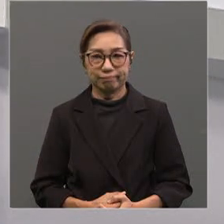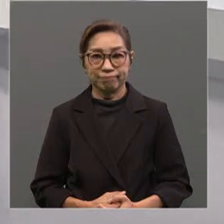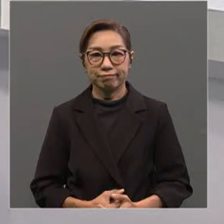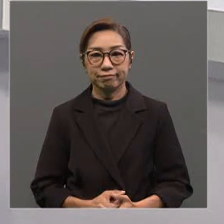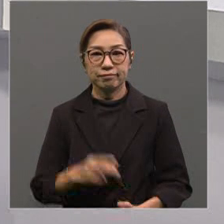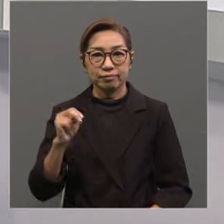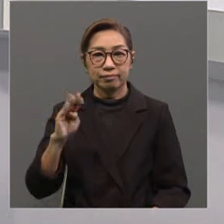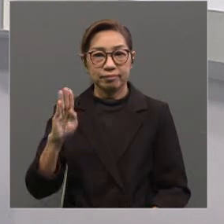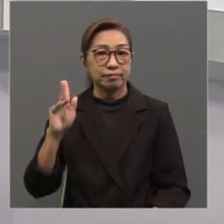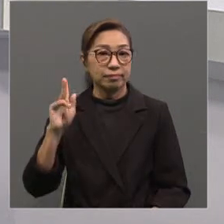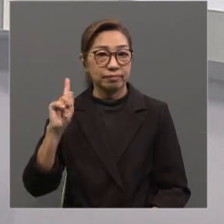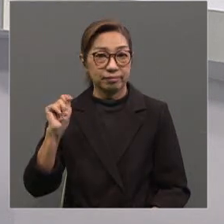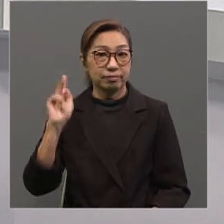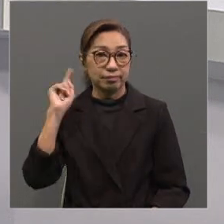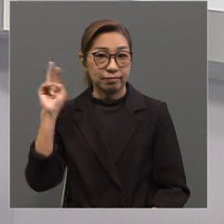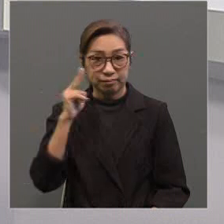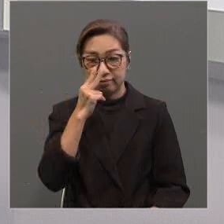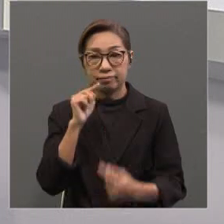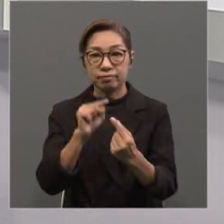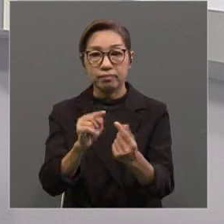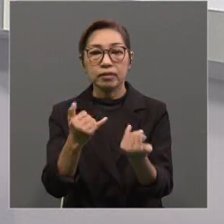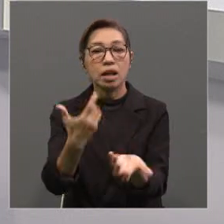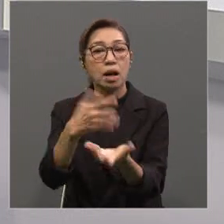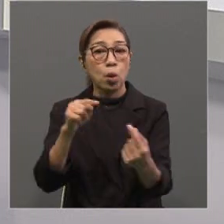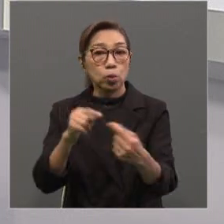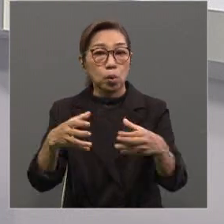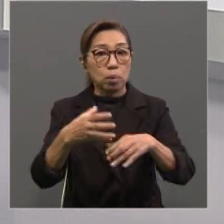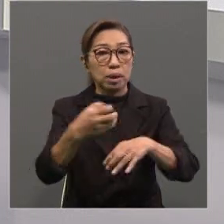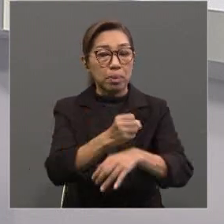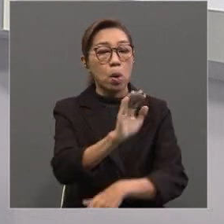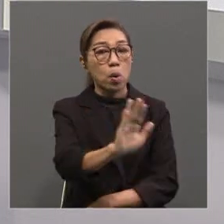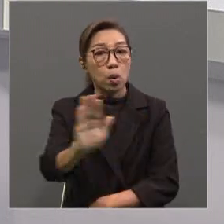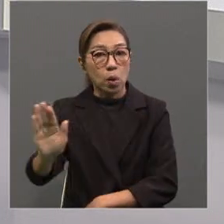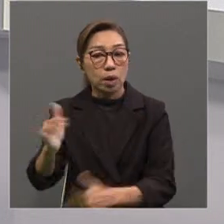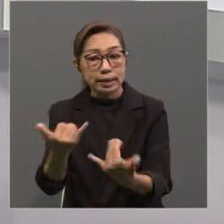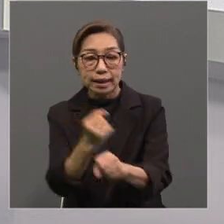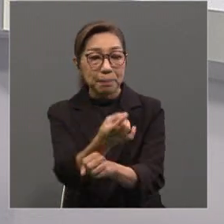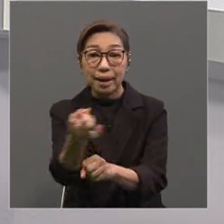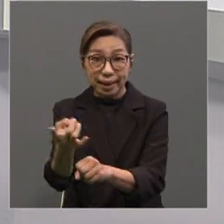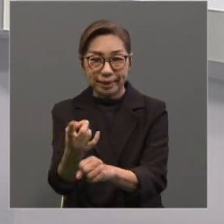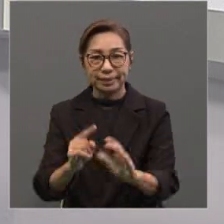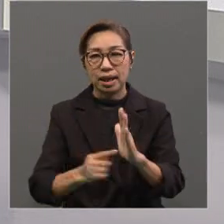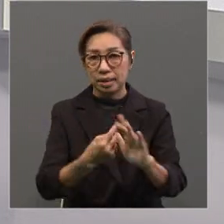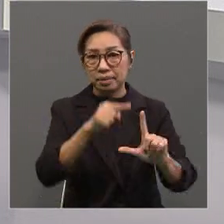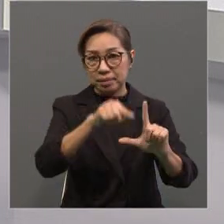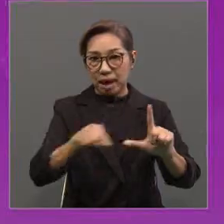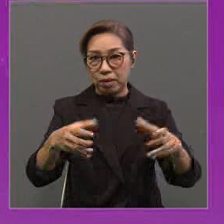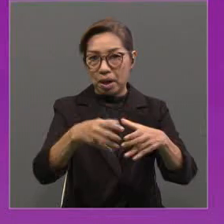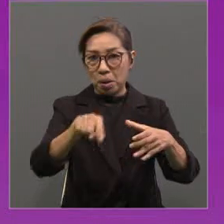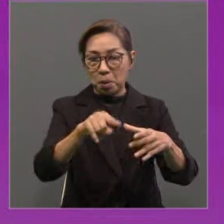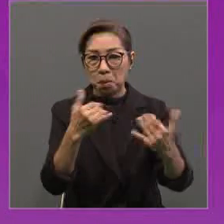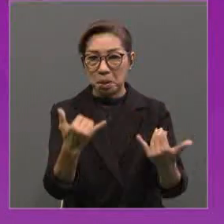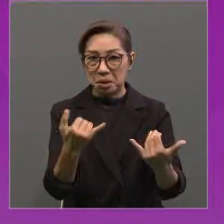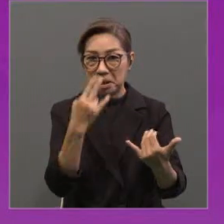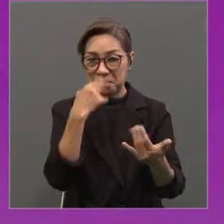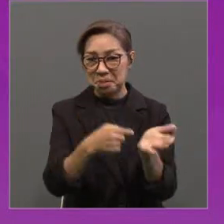กลับเข้าสู่ NBT News พักเที่ยงค่ะคุณผู้ชมมาดูความเคลื่อนไหวของพักการเมืองต่างๆกันบ้างเริ่มจากพักก้าวไกลกันก่อนเลยมีสีสันมา